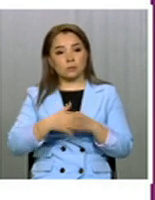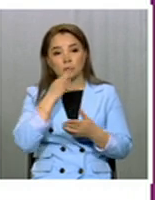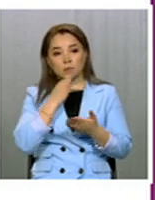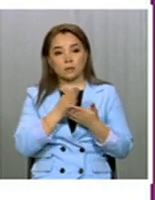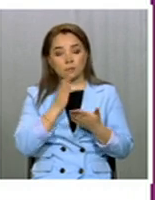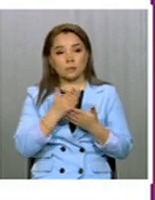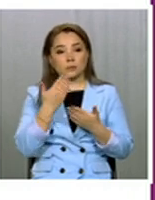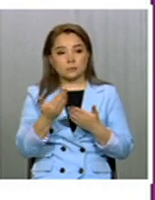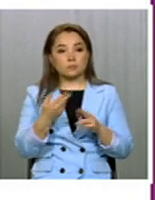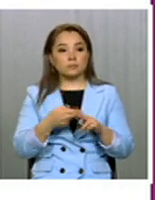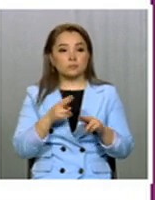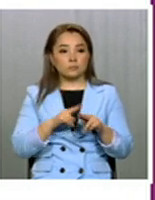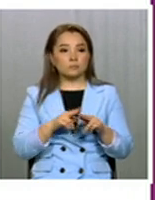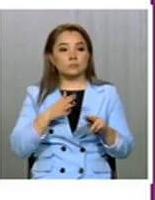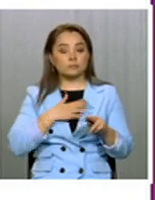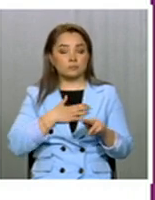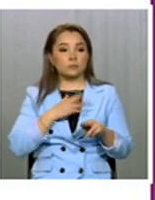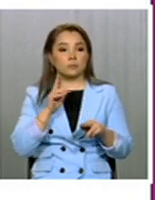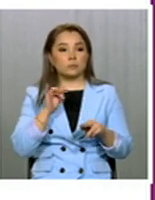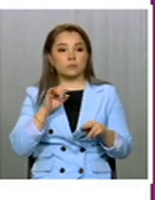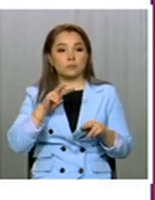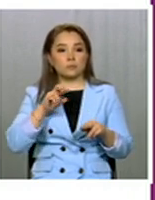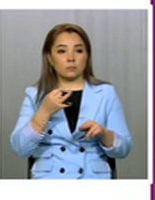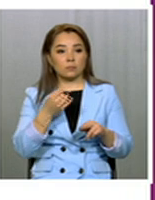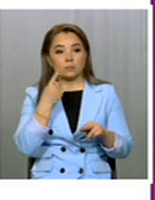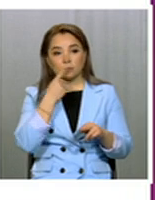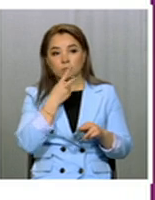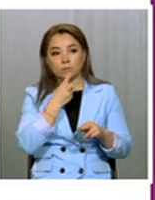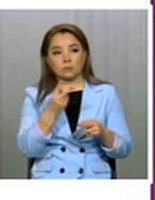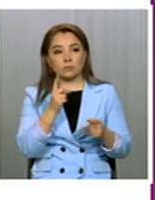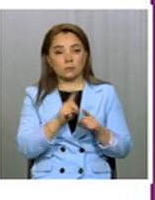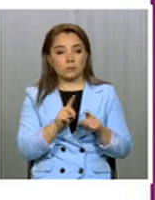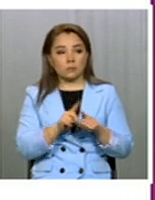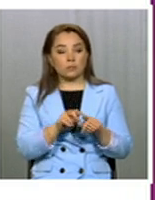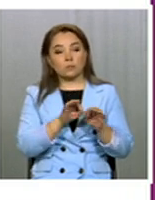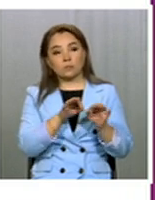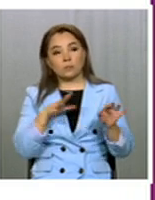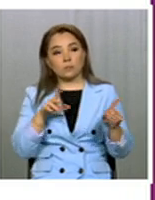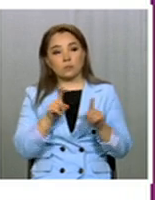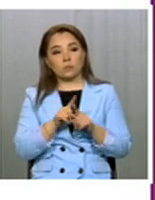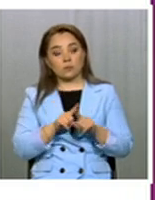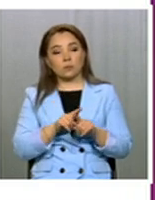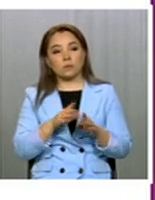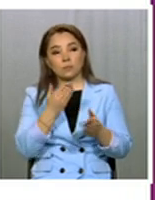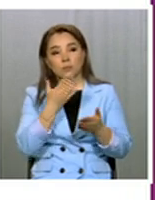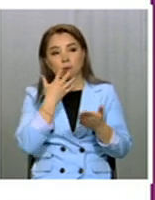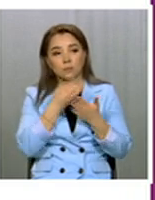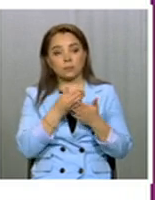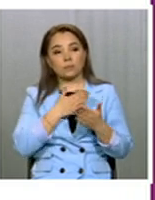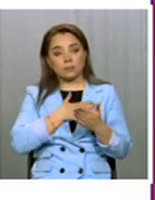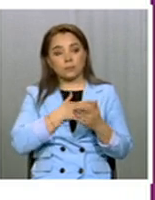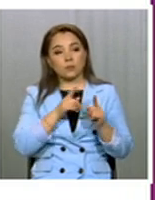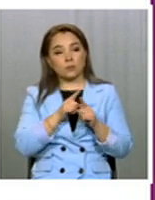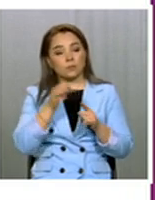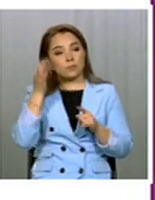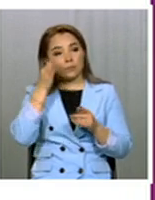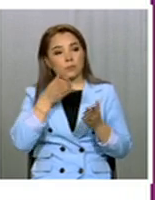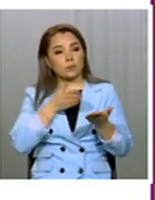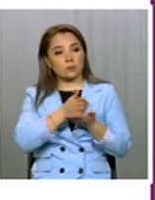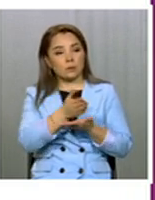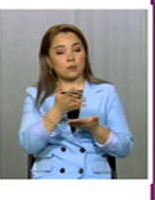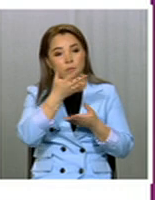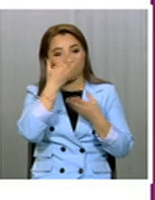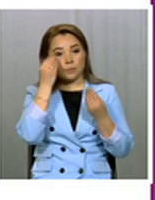Сен әрине, құралайда көзге атқан, атқан оғын маздатқан, менің мерген екенімді